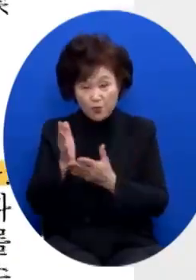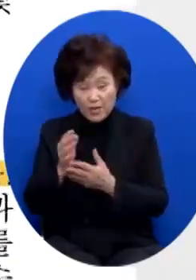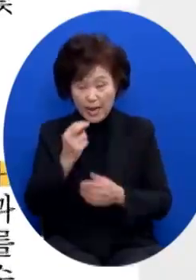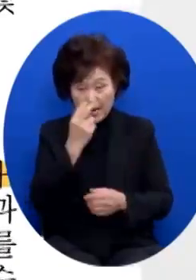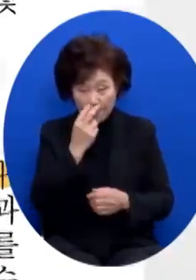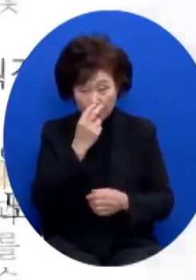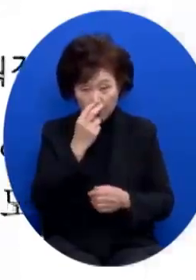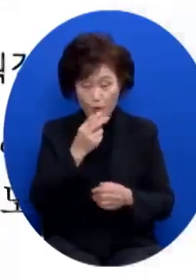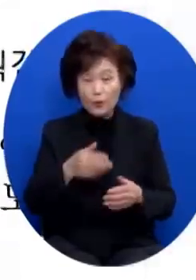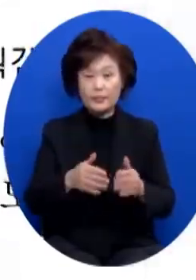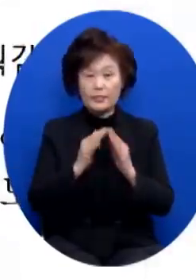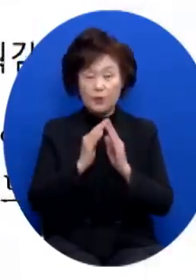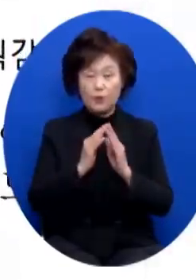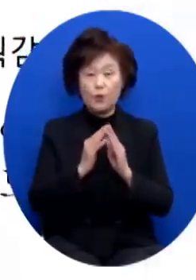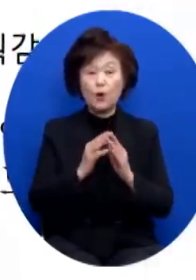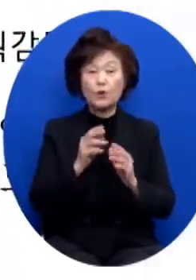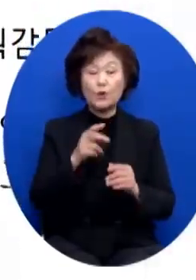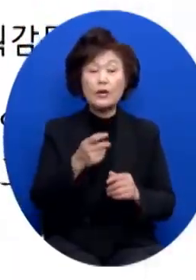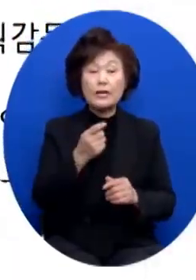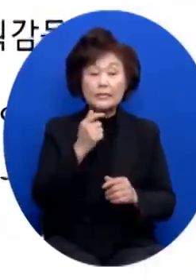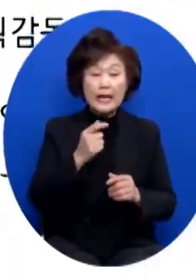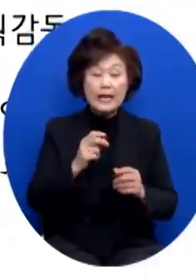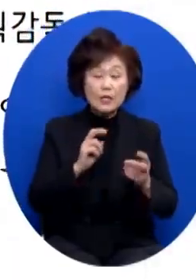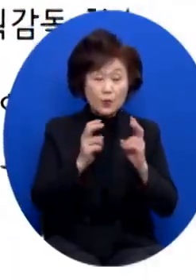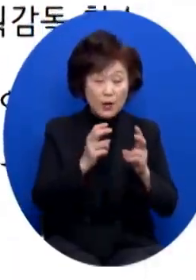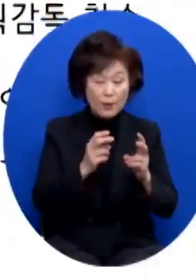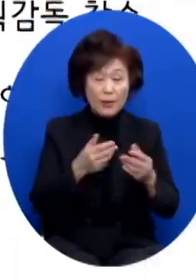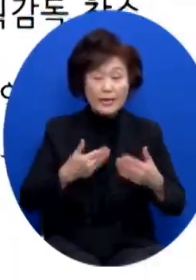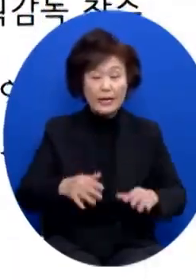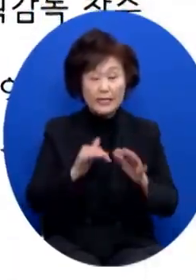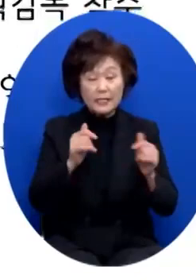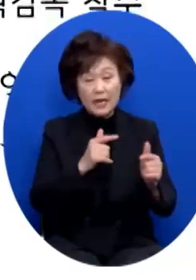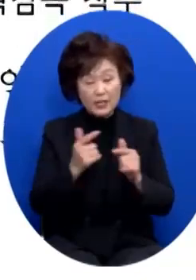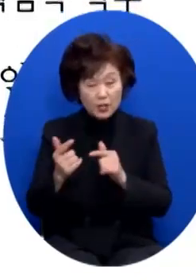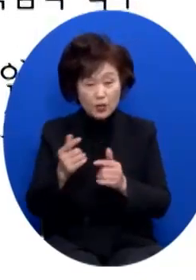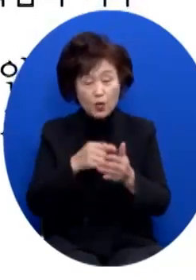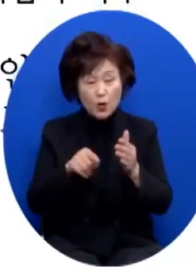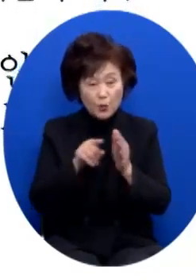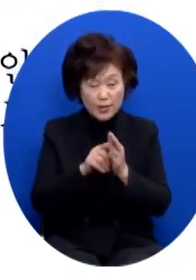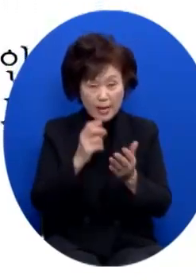실시하고 소규모 기업과 약자 보호를 위한 활동을 강화하는 한편